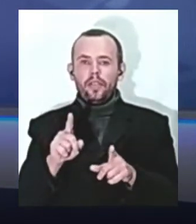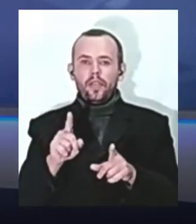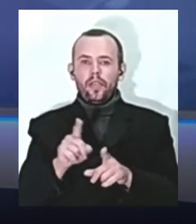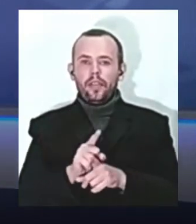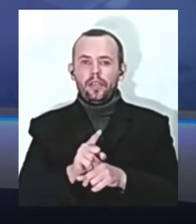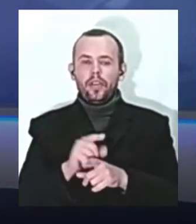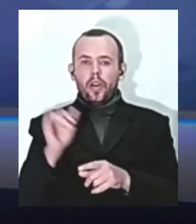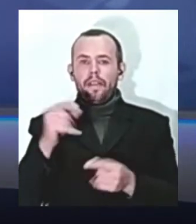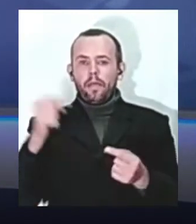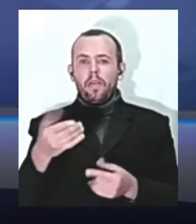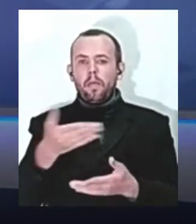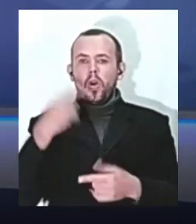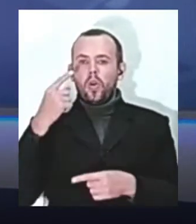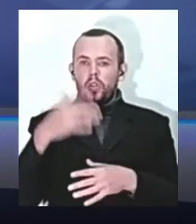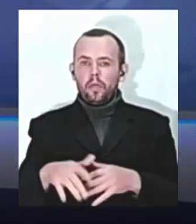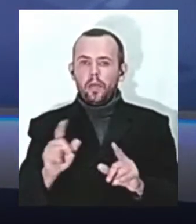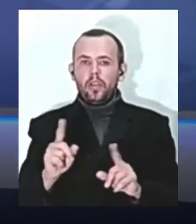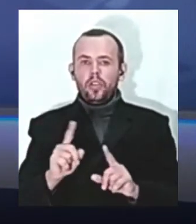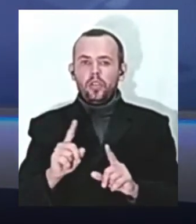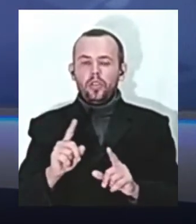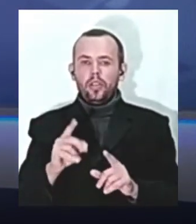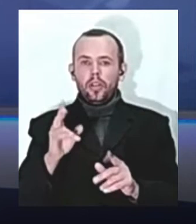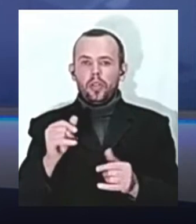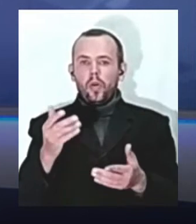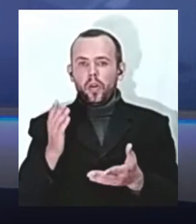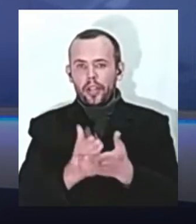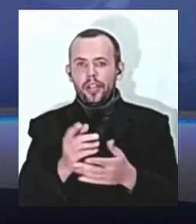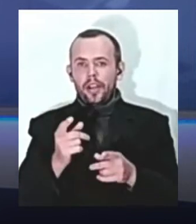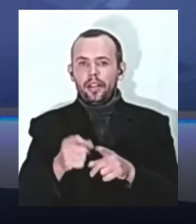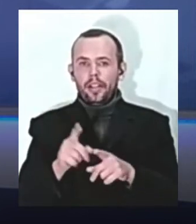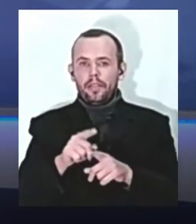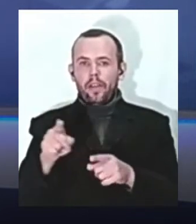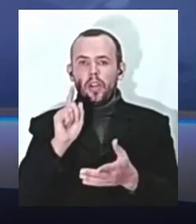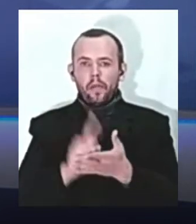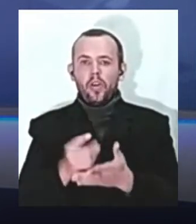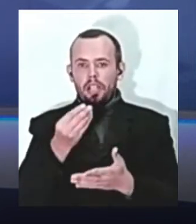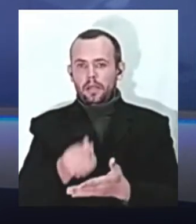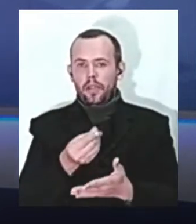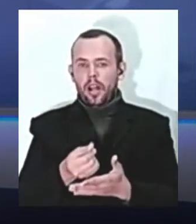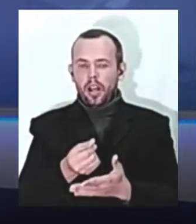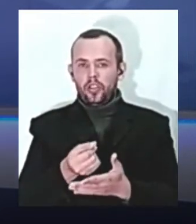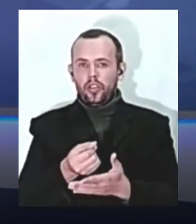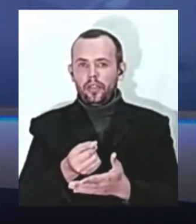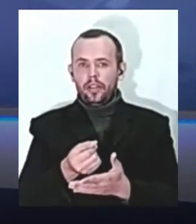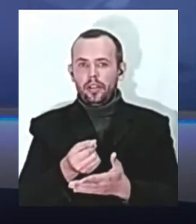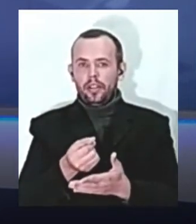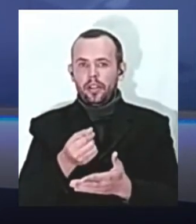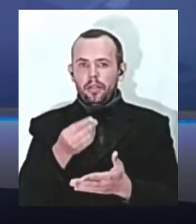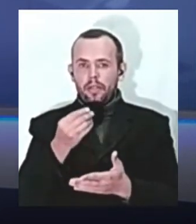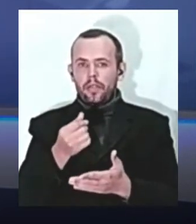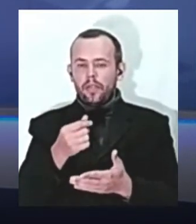ми розуміємо, що ну, є там сільгоспвиробники. Вони повинні сплачувати плату за паї.